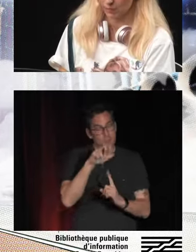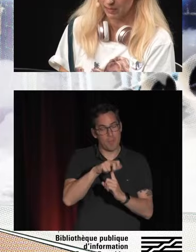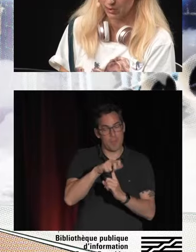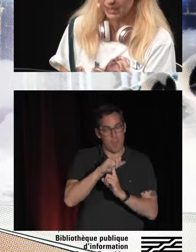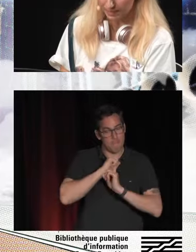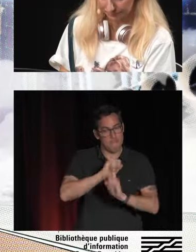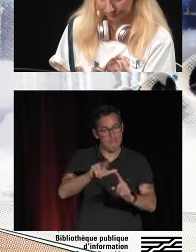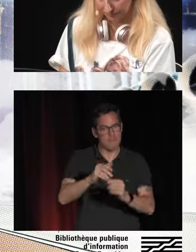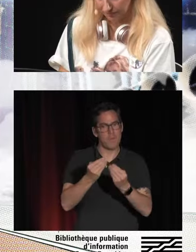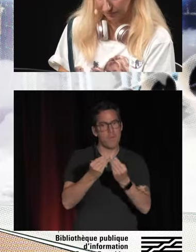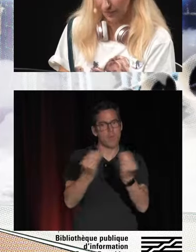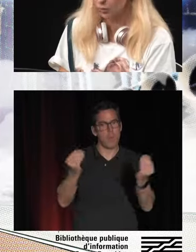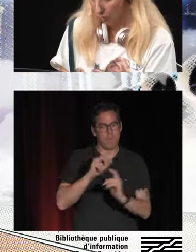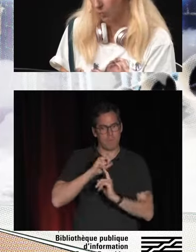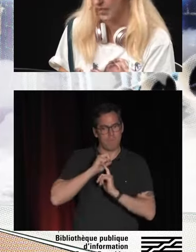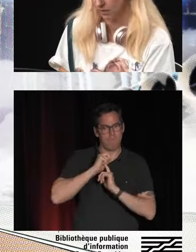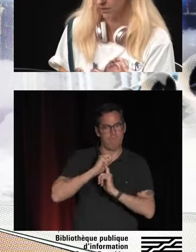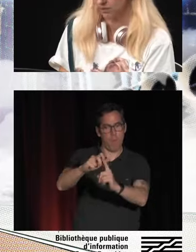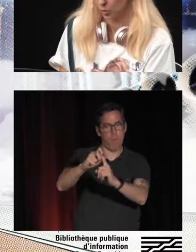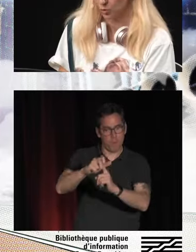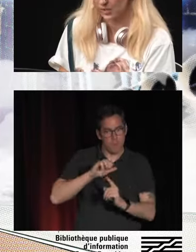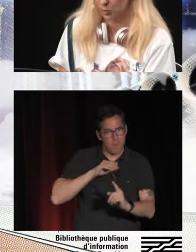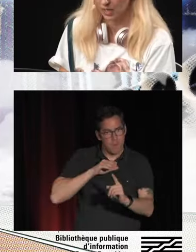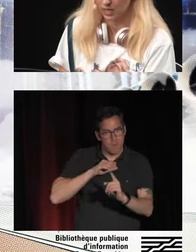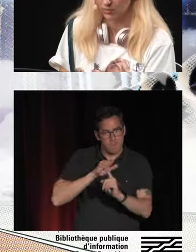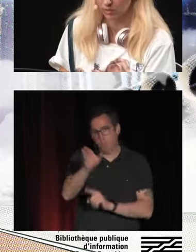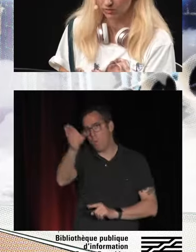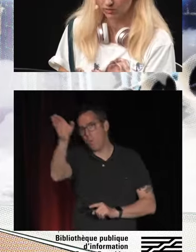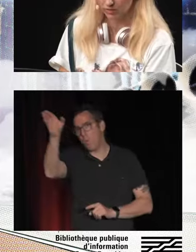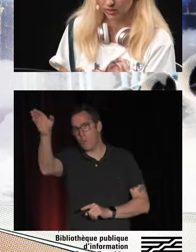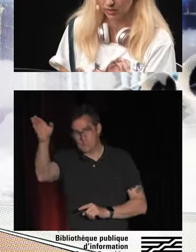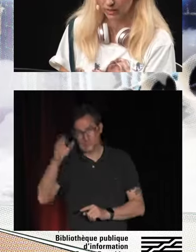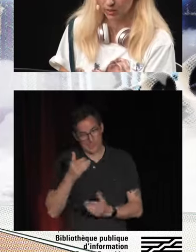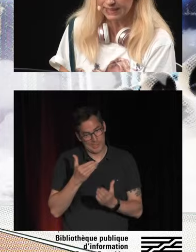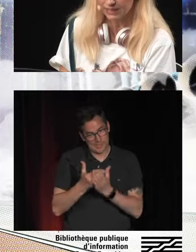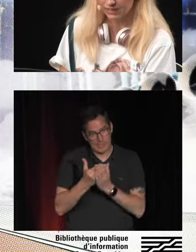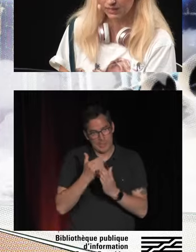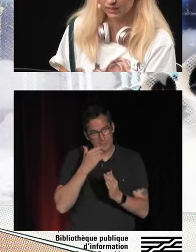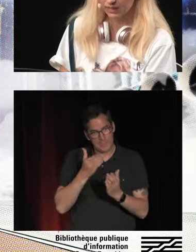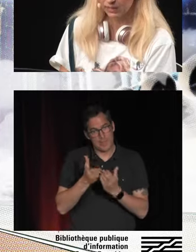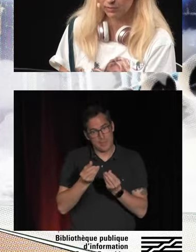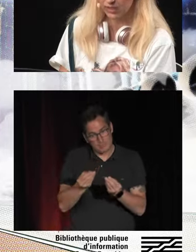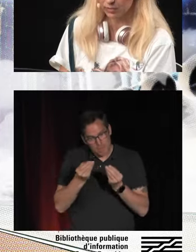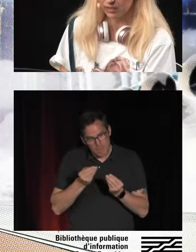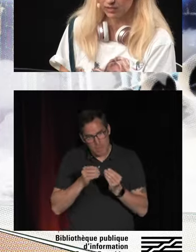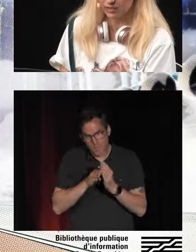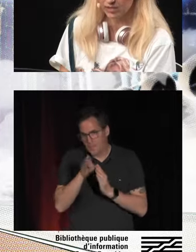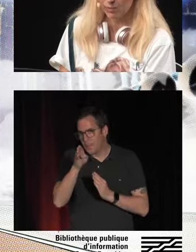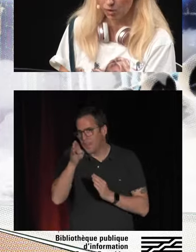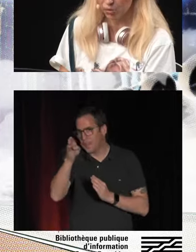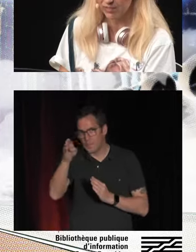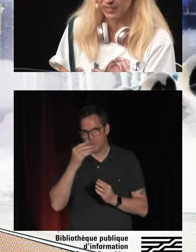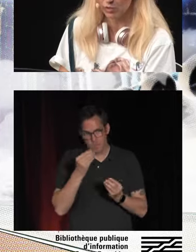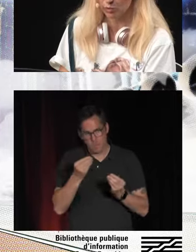contre le mur dans Super Mario Kart et de rebondir contre le dit mur avant l'impact fait que